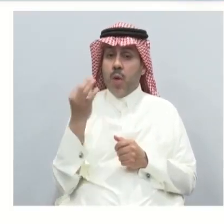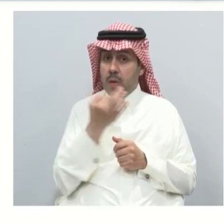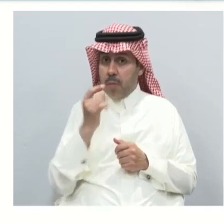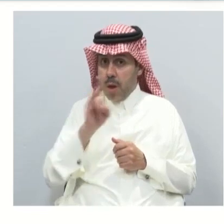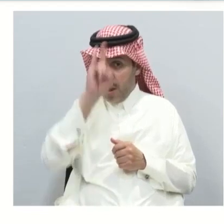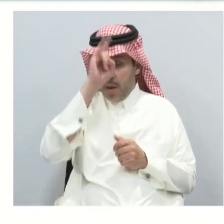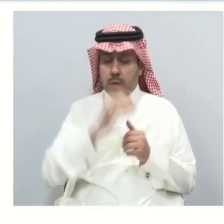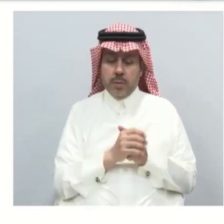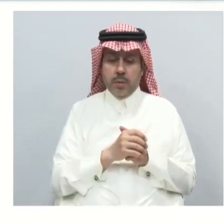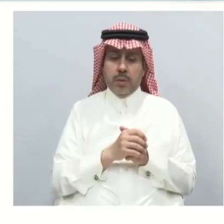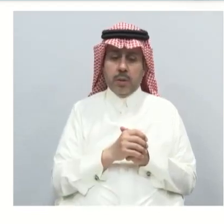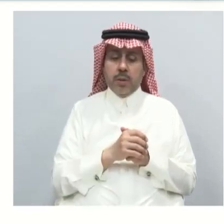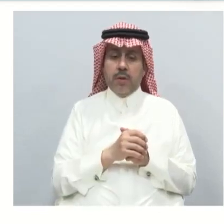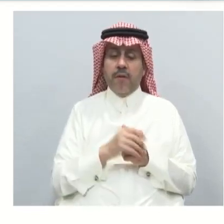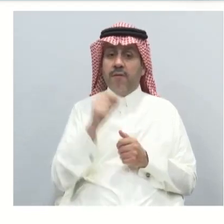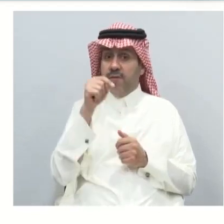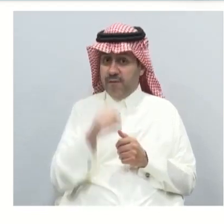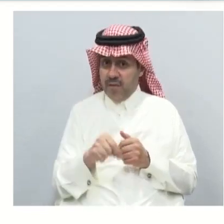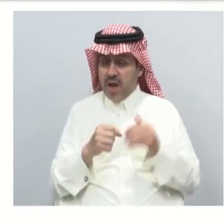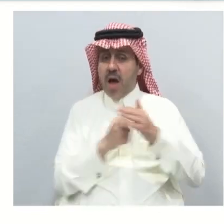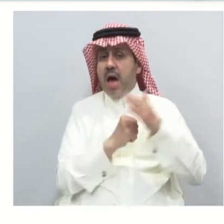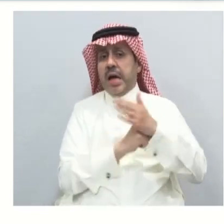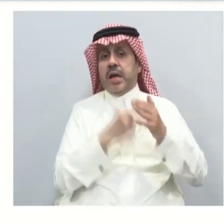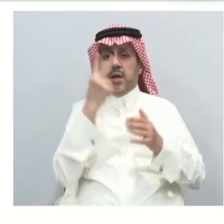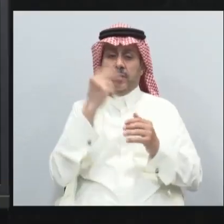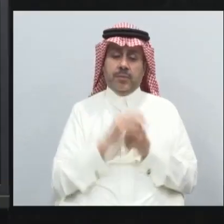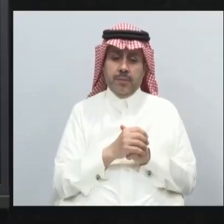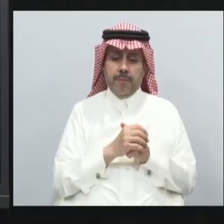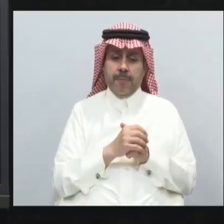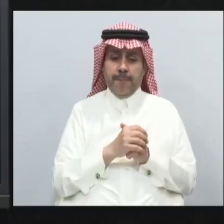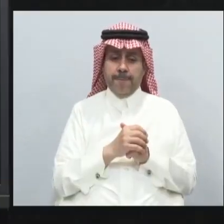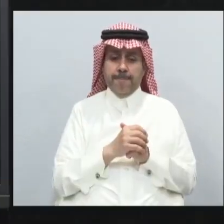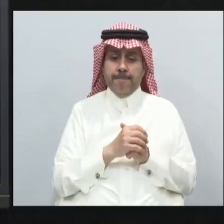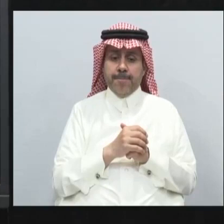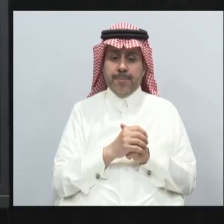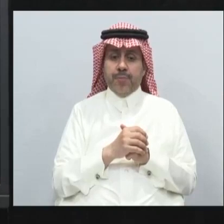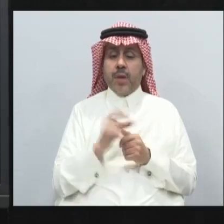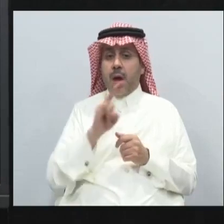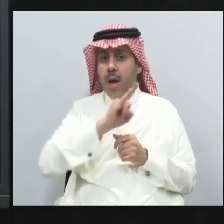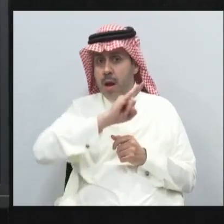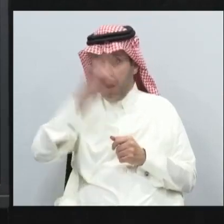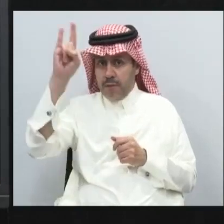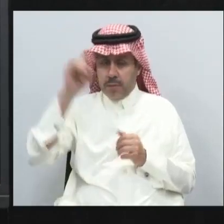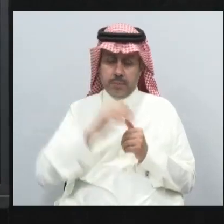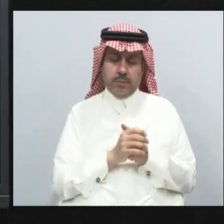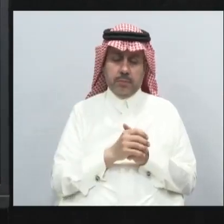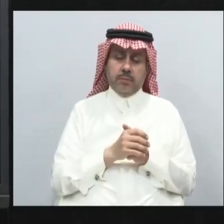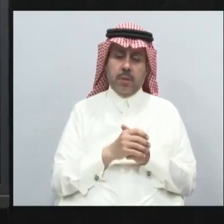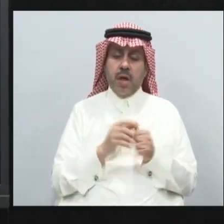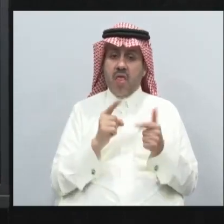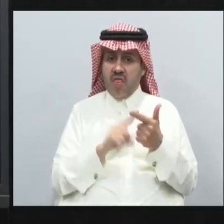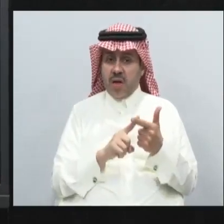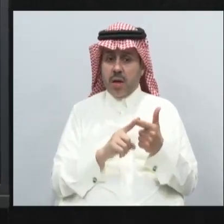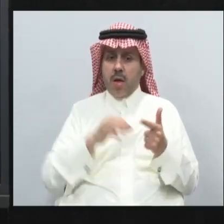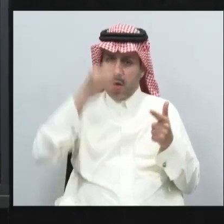لا اله الا الله لها ركنان الركن الاول هو النفي والركن الثاني